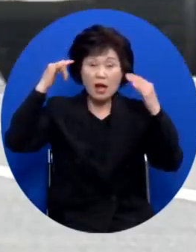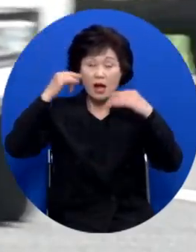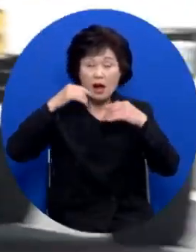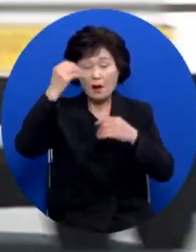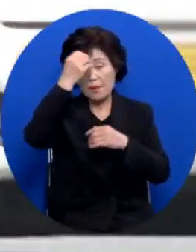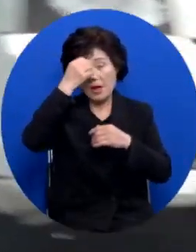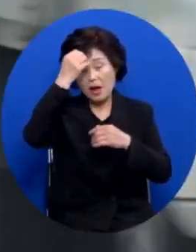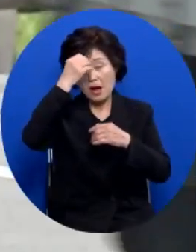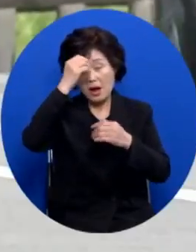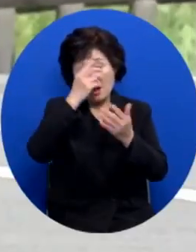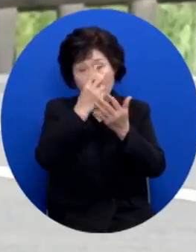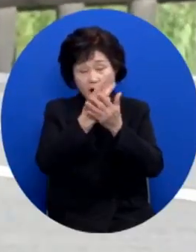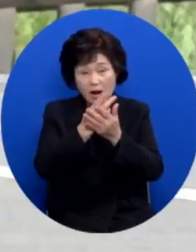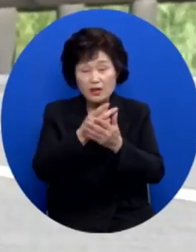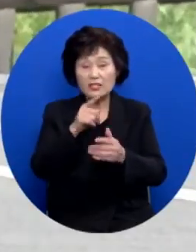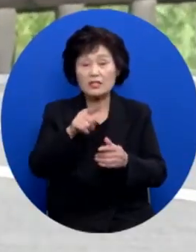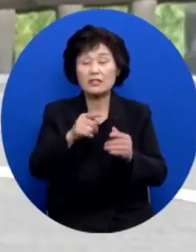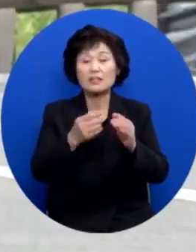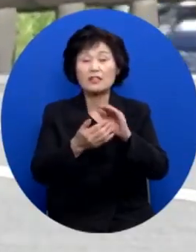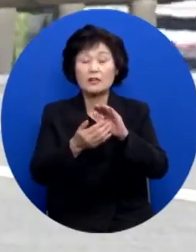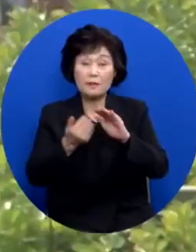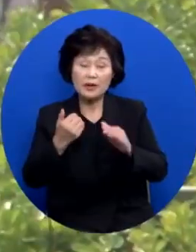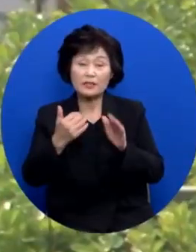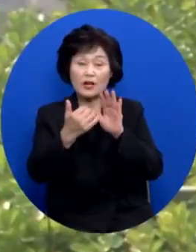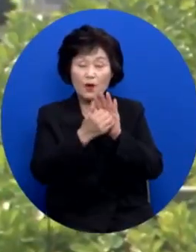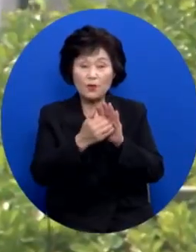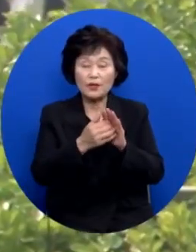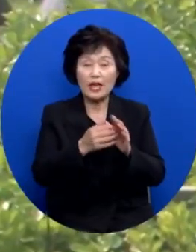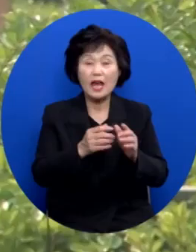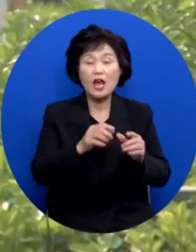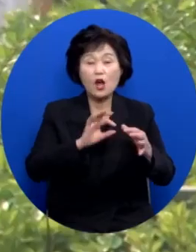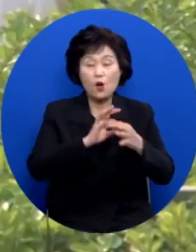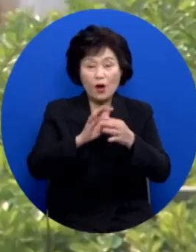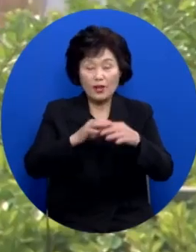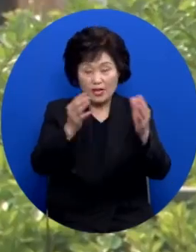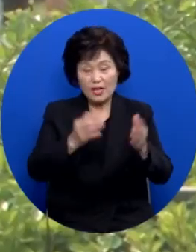예방 매뉴얼을 시도와 시군구, 보건소 등 관계기관에 배포할 예정입니다.